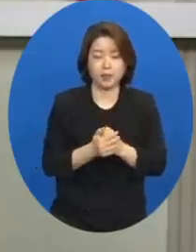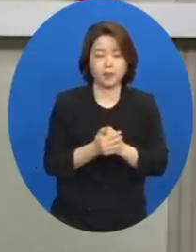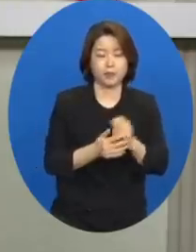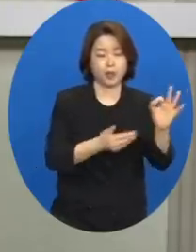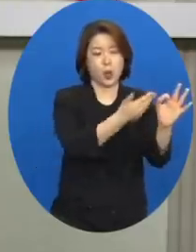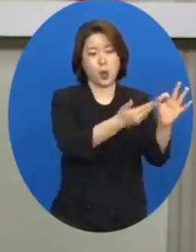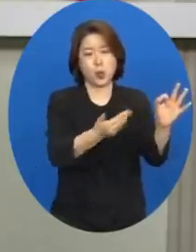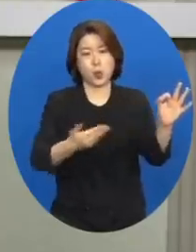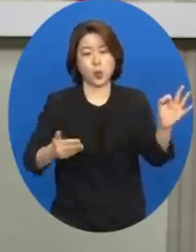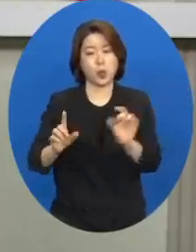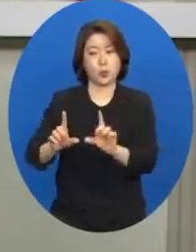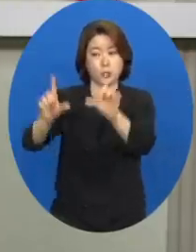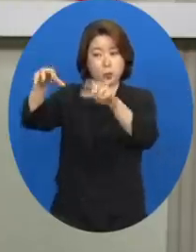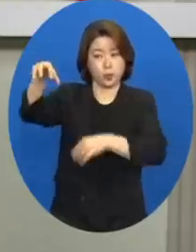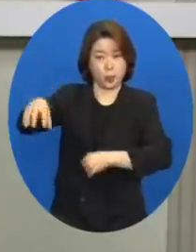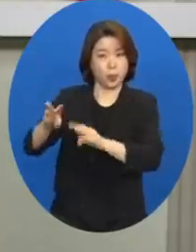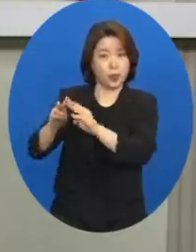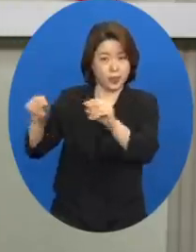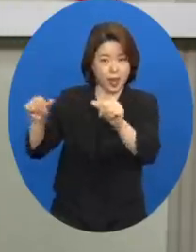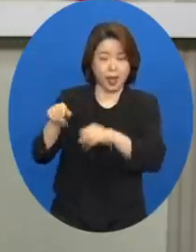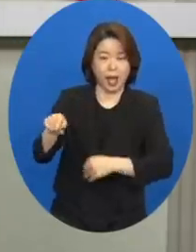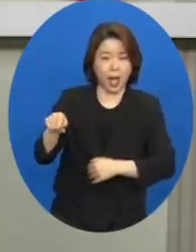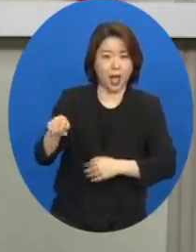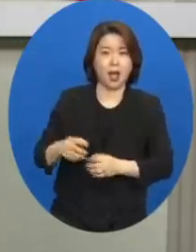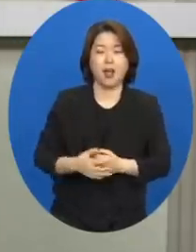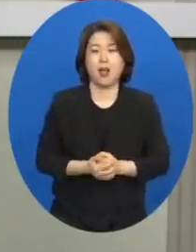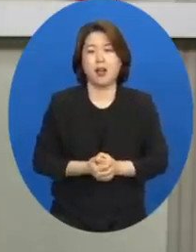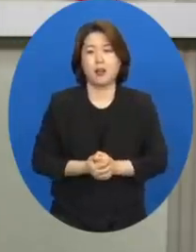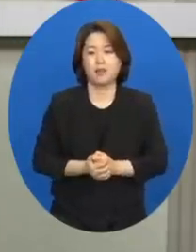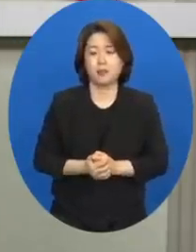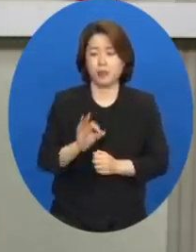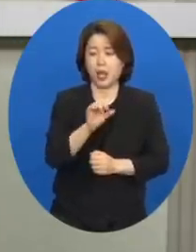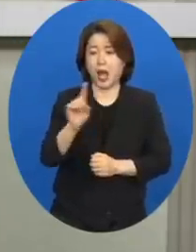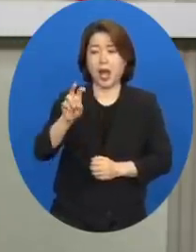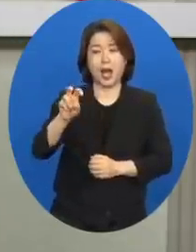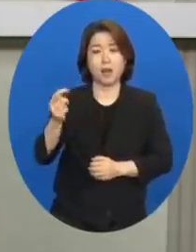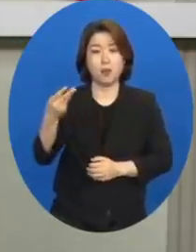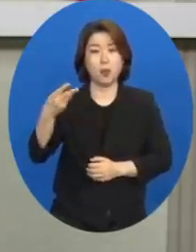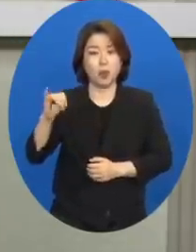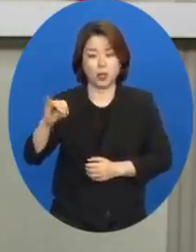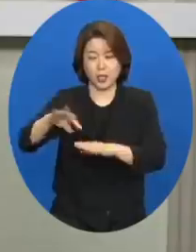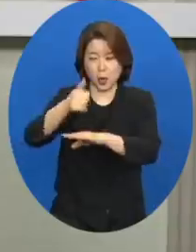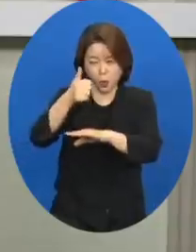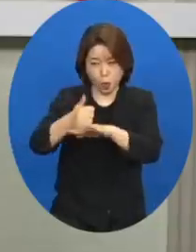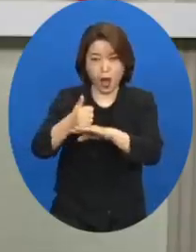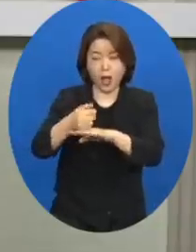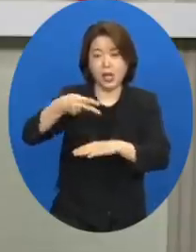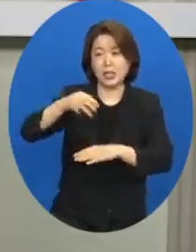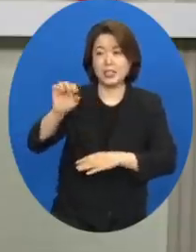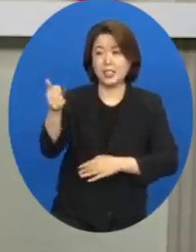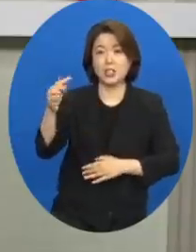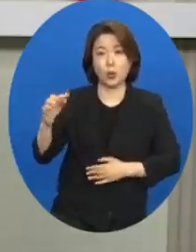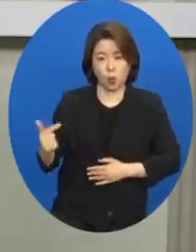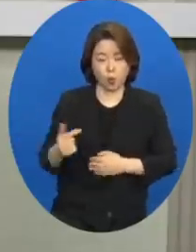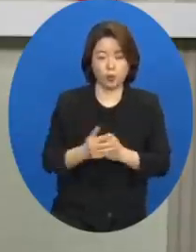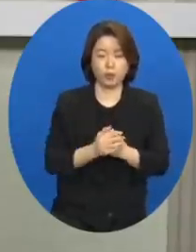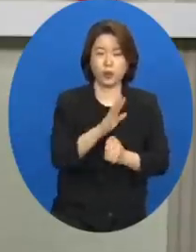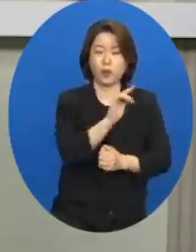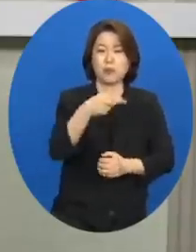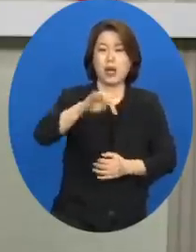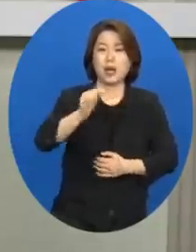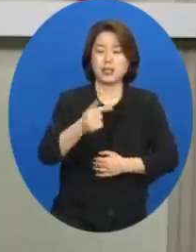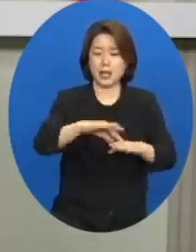동쪽 편 땅 그 땅의 아무리 왕 시온 또는 봐선 왕호